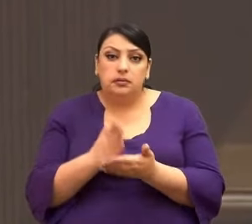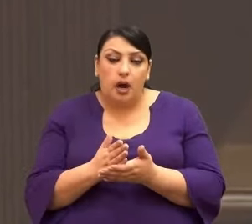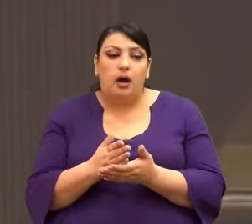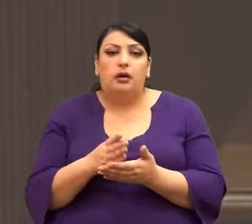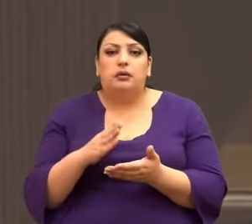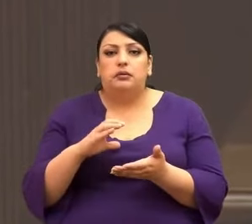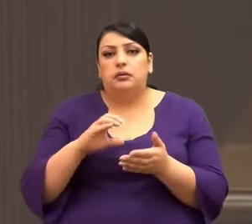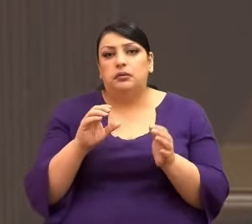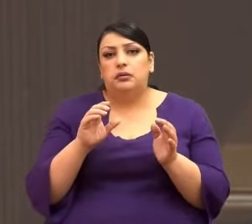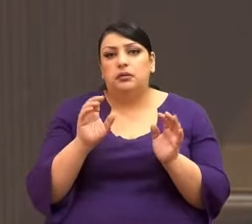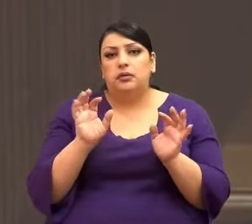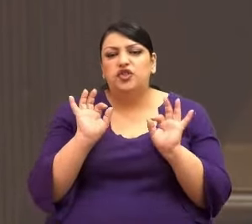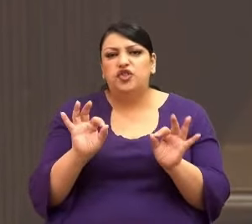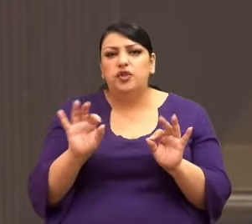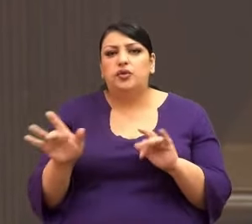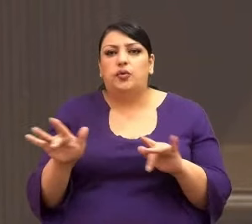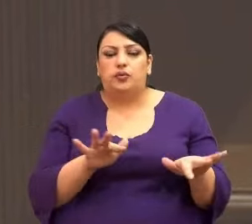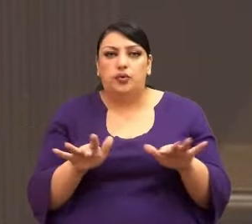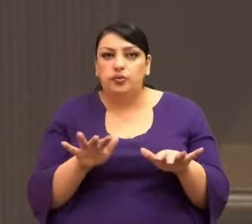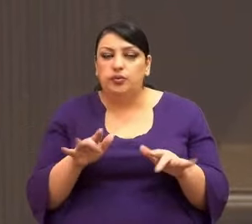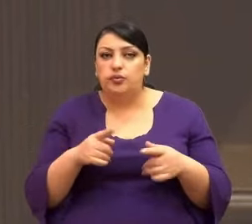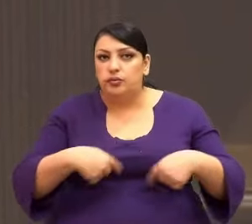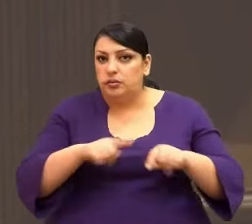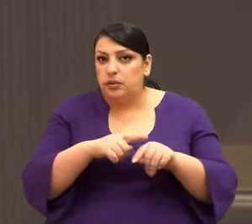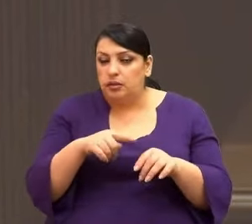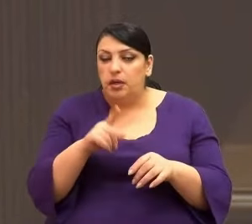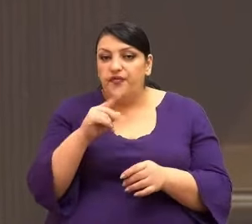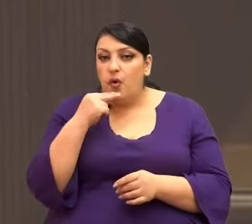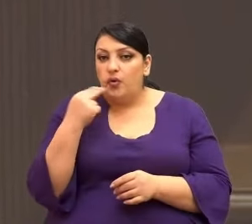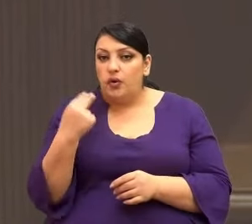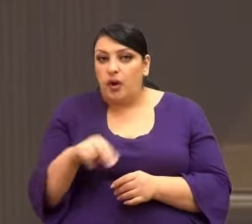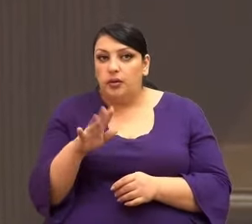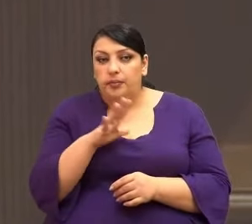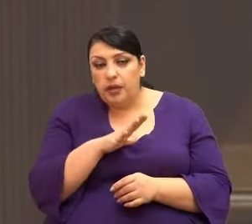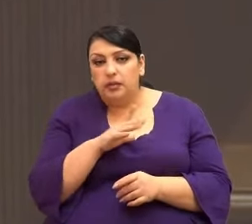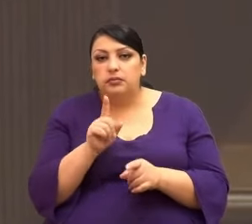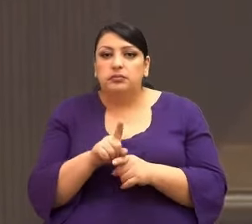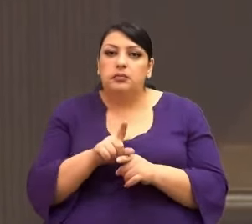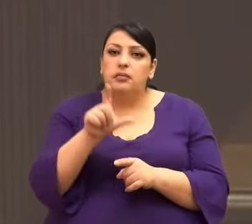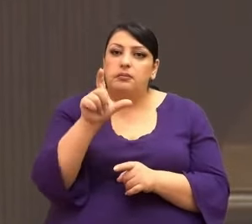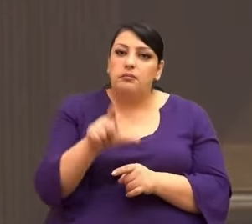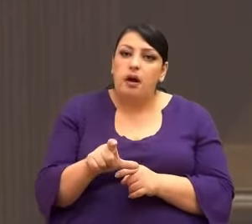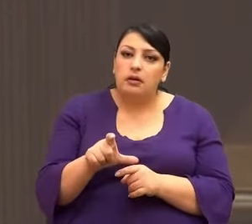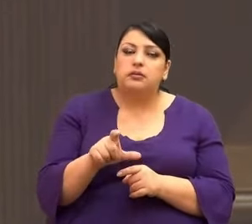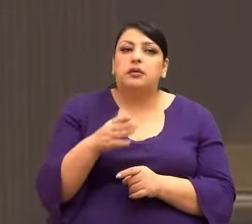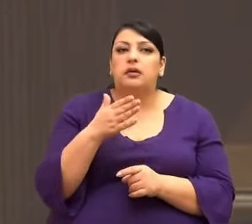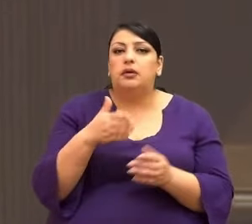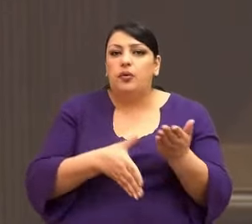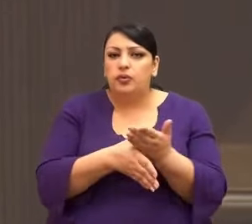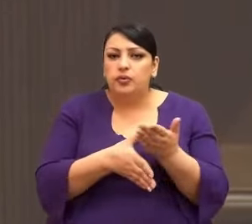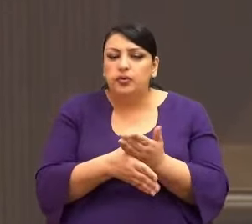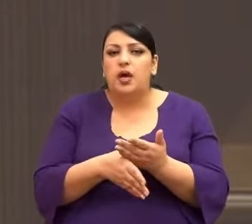օրենսգրքով նախատեսված և բոլոր այն ծրագրերը, որոնք որակվել են որպես մարդասիրական կամ բարեգործական, այդ թվում ձեր նշած